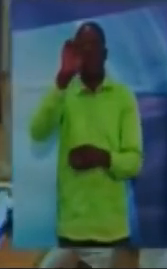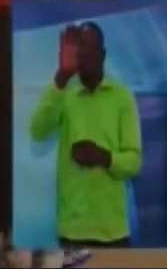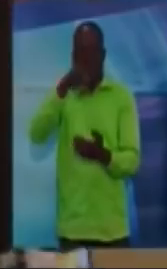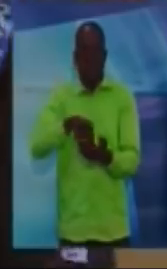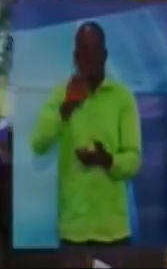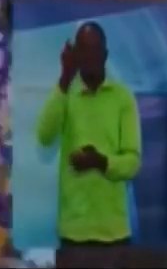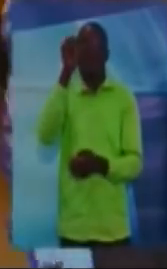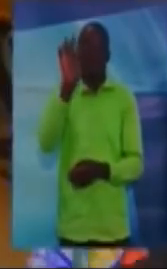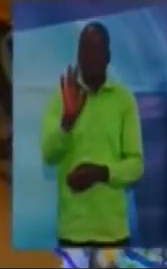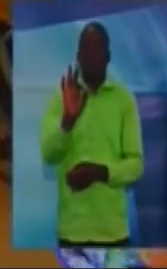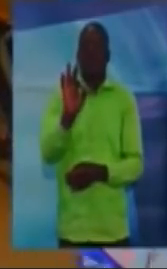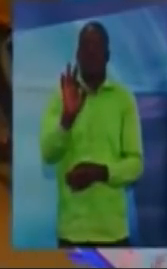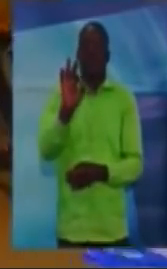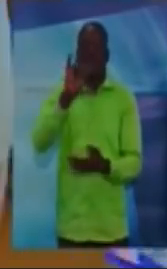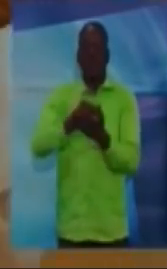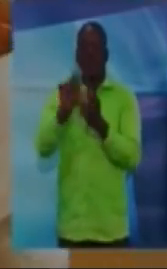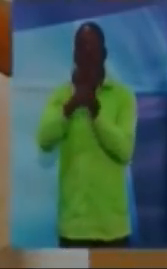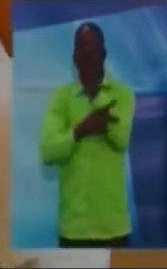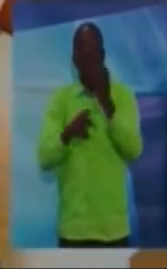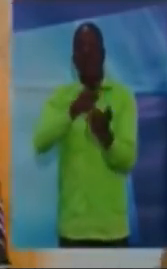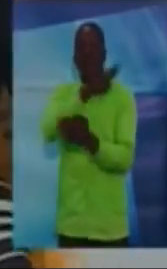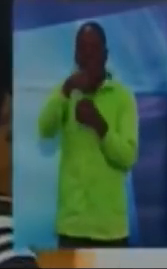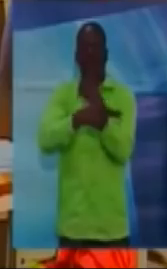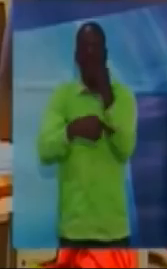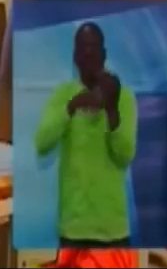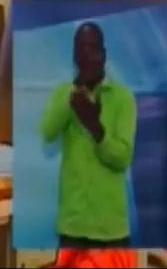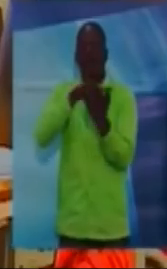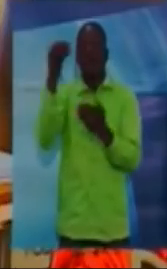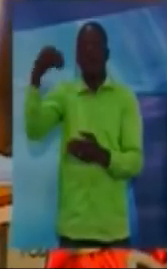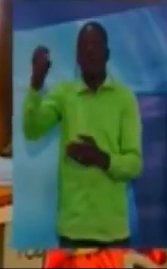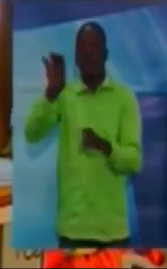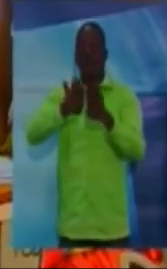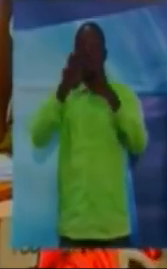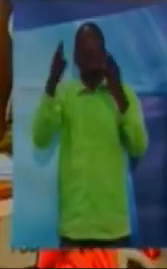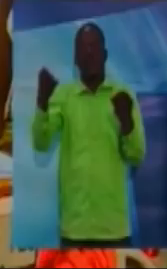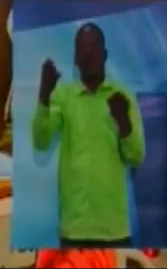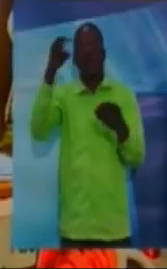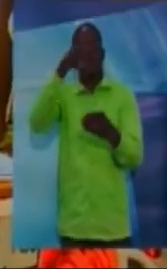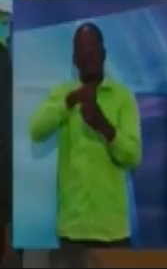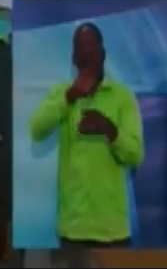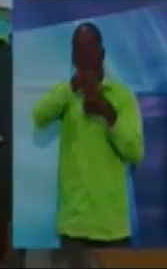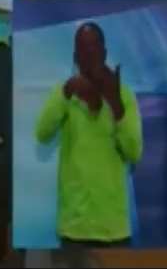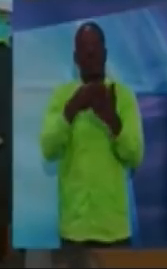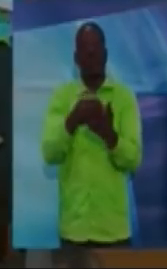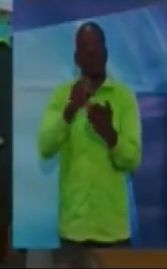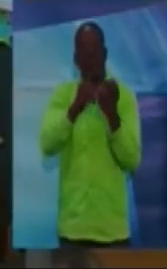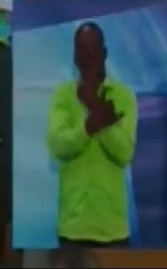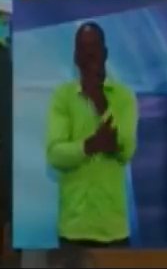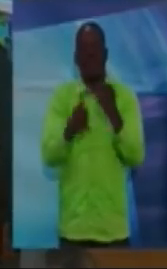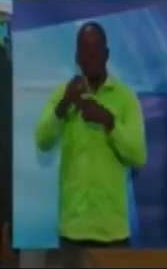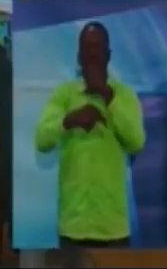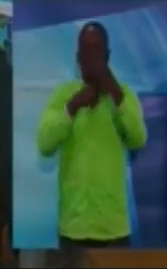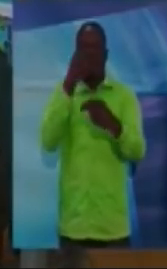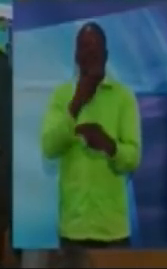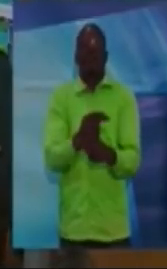session 2019. C'est Kudugu, dans la région du centre-ouest, qui donne le top de départ pour toute l'étendue du territoire